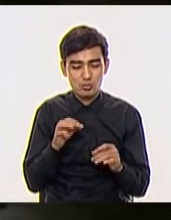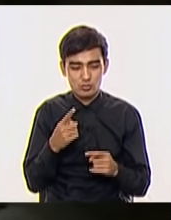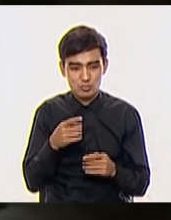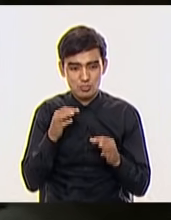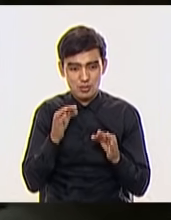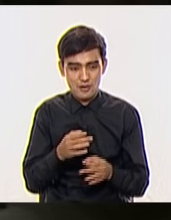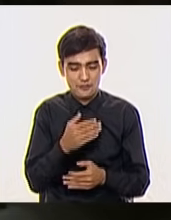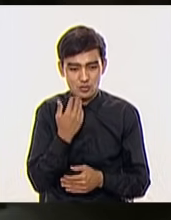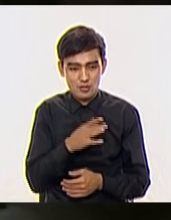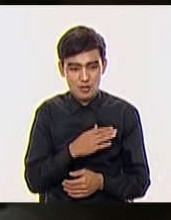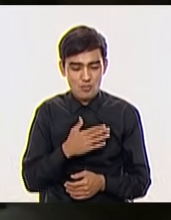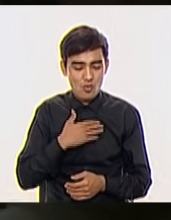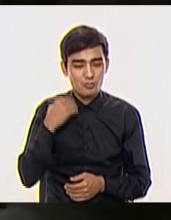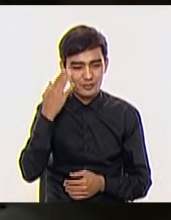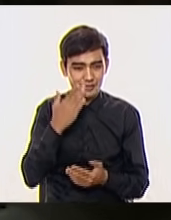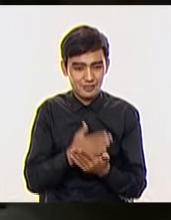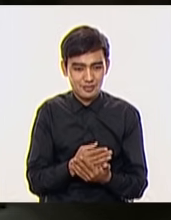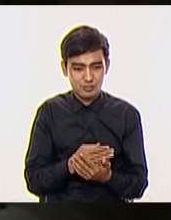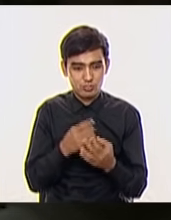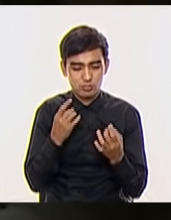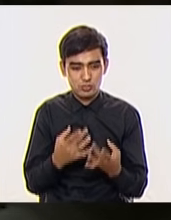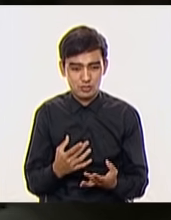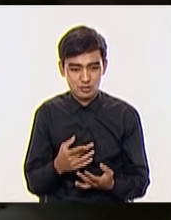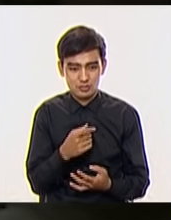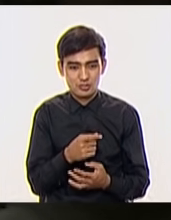неправильно было, по моему мнению, просто